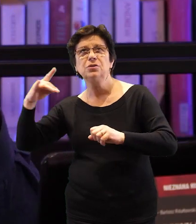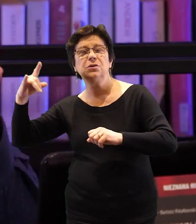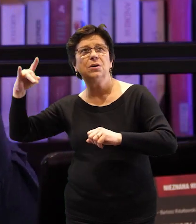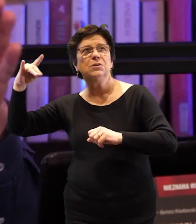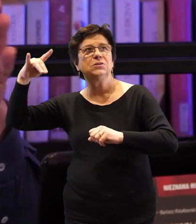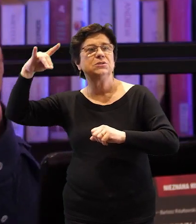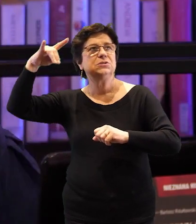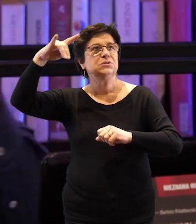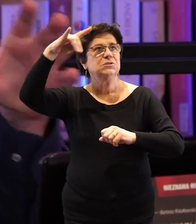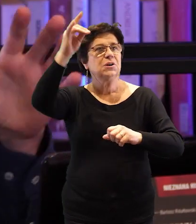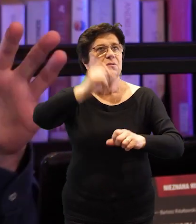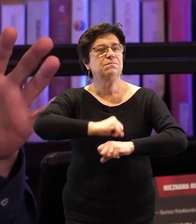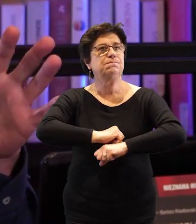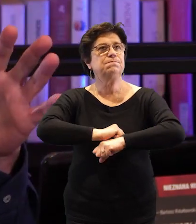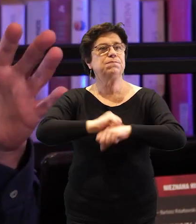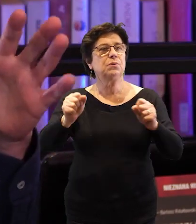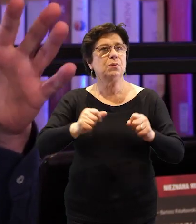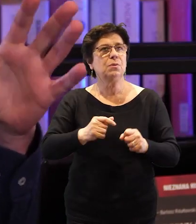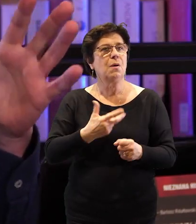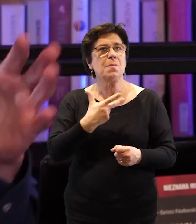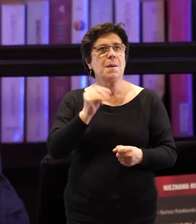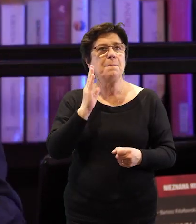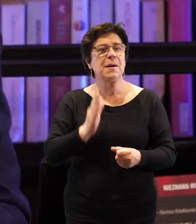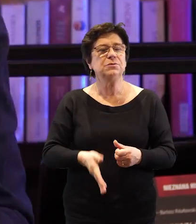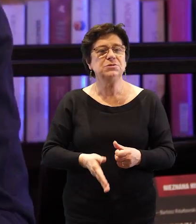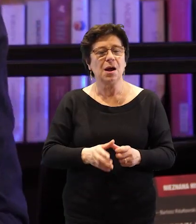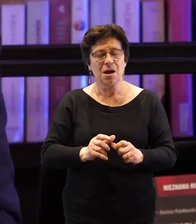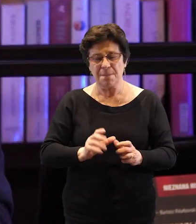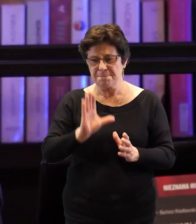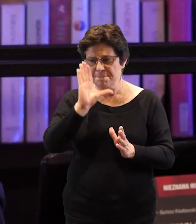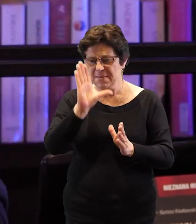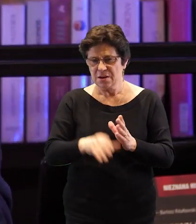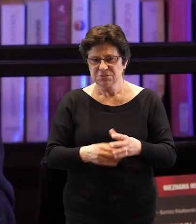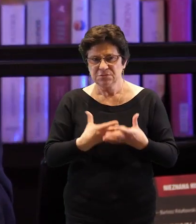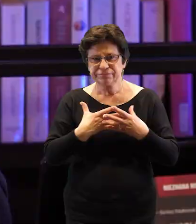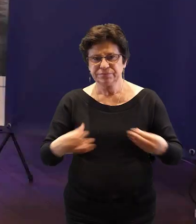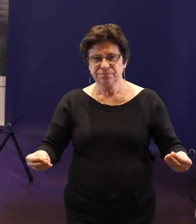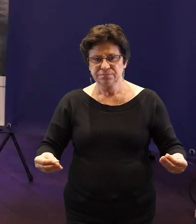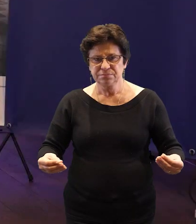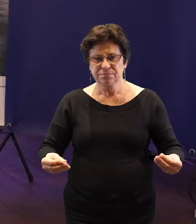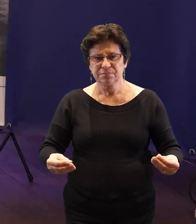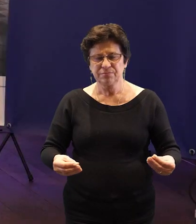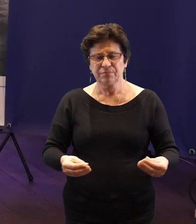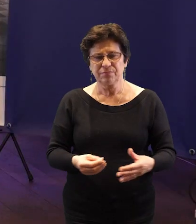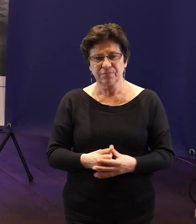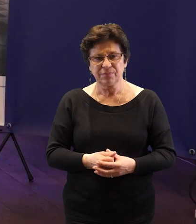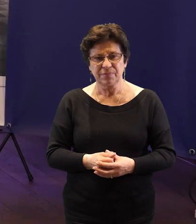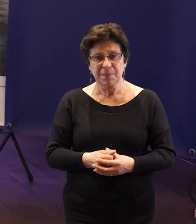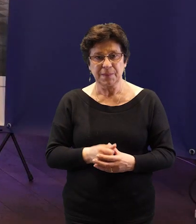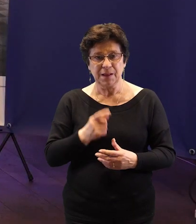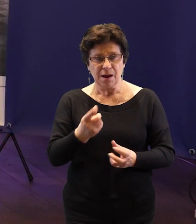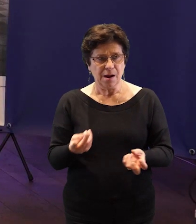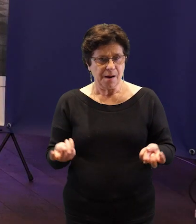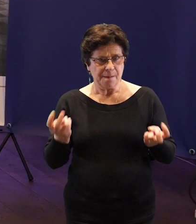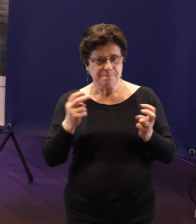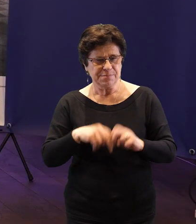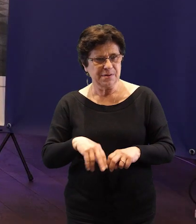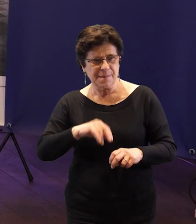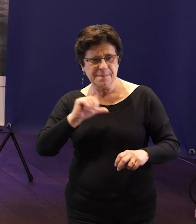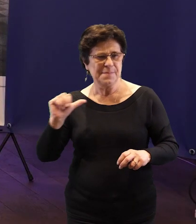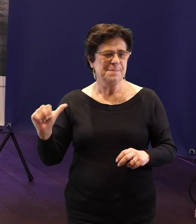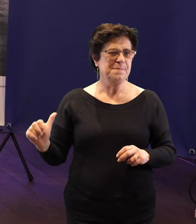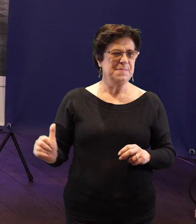jak eksploduje, to nie będzie pół miasta albo całego miasta. Więc kiedy pojawiły się pierwsze